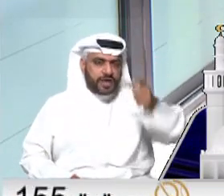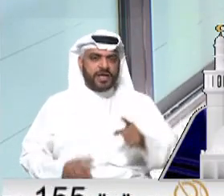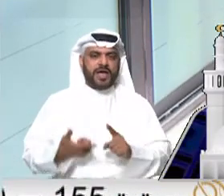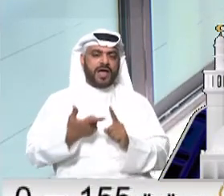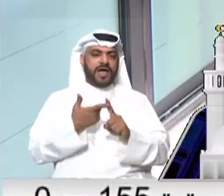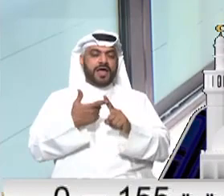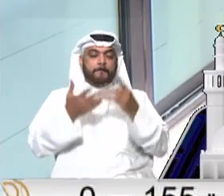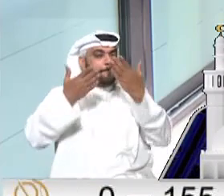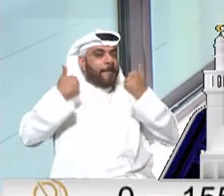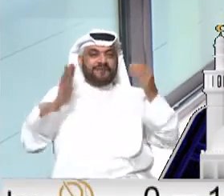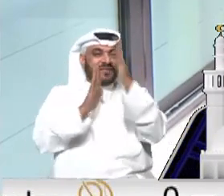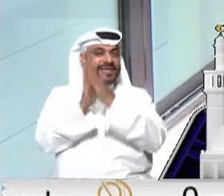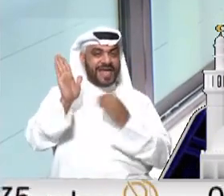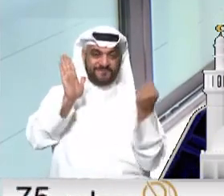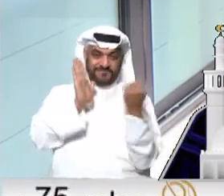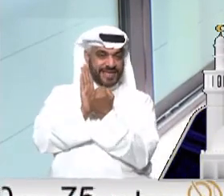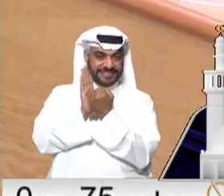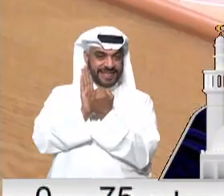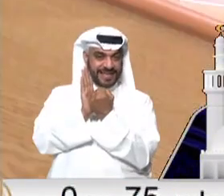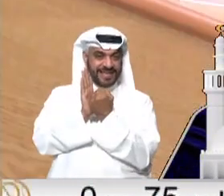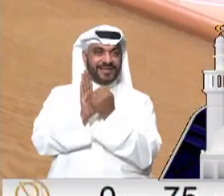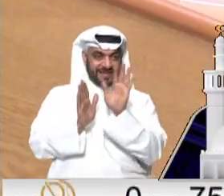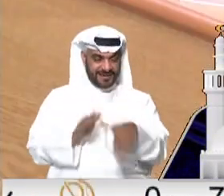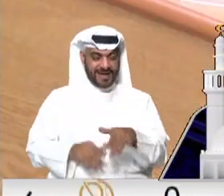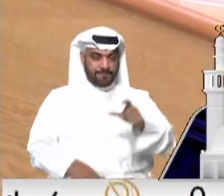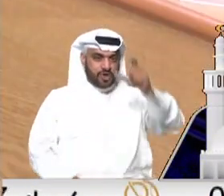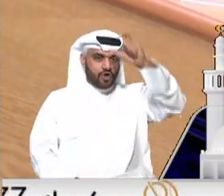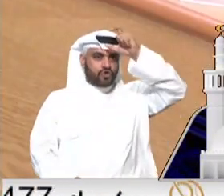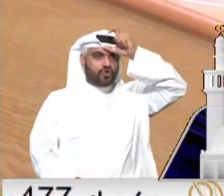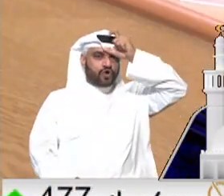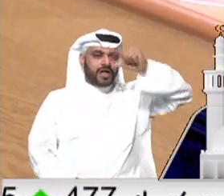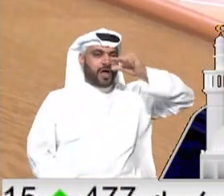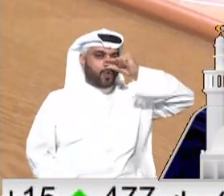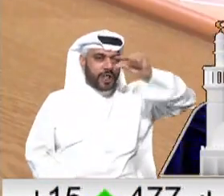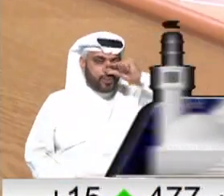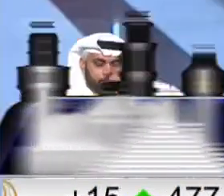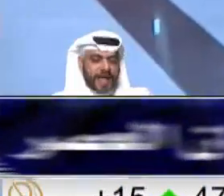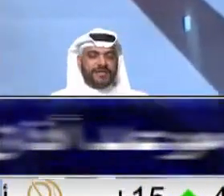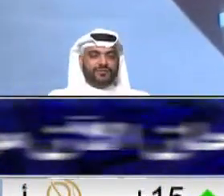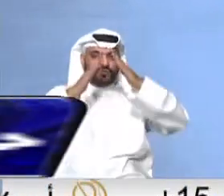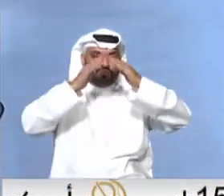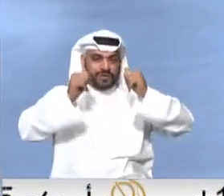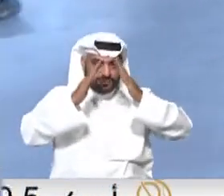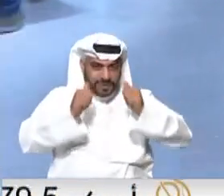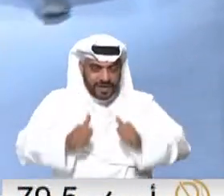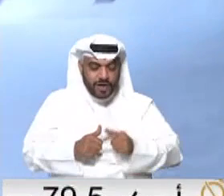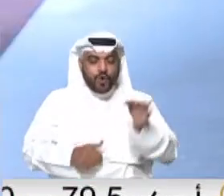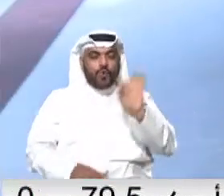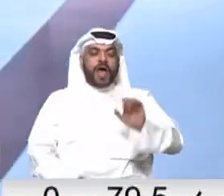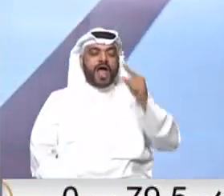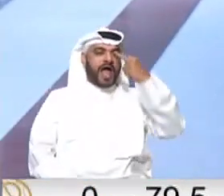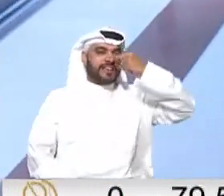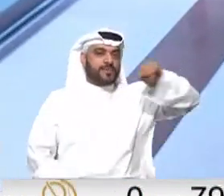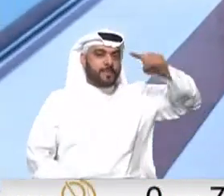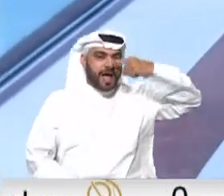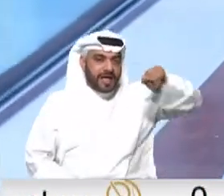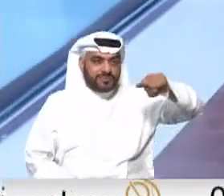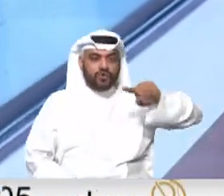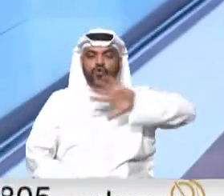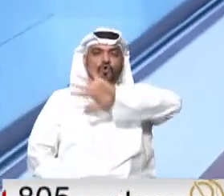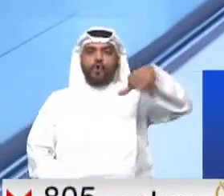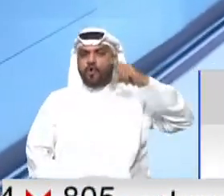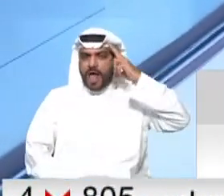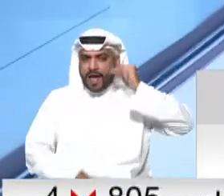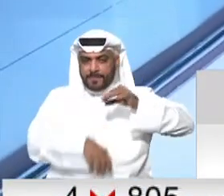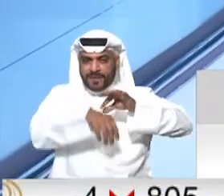ما بيحتاج فيزا او الفيزا يعني تركيا ودبي والقاهره اضافه الى بعض دول شرق اسيا اصبحت اكثر وجهات